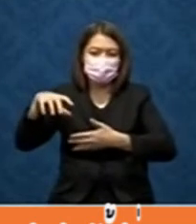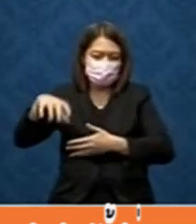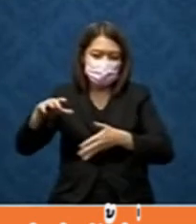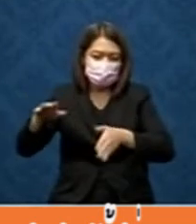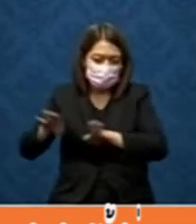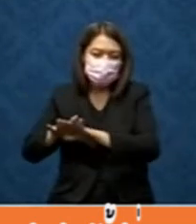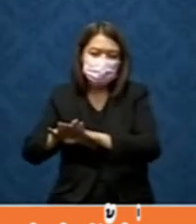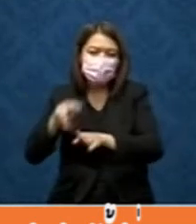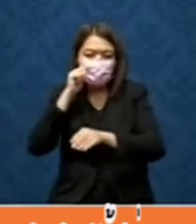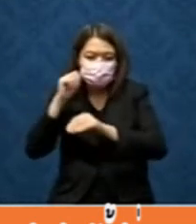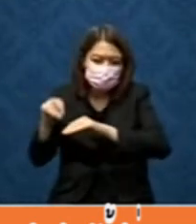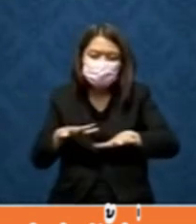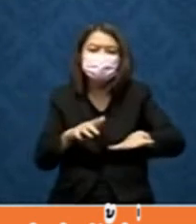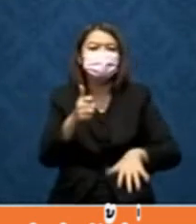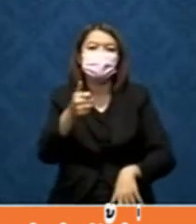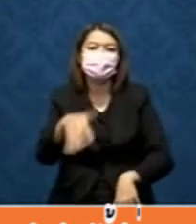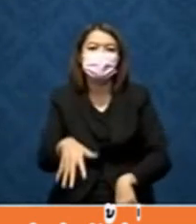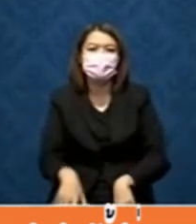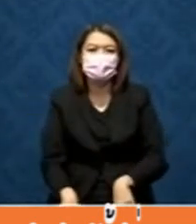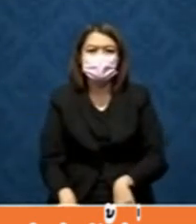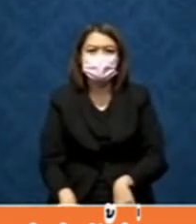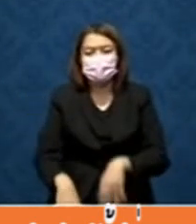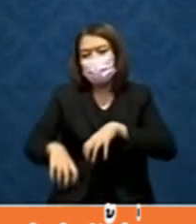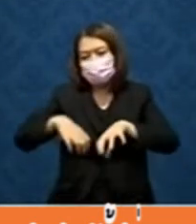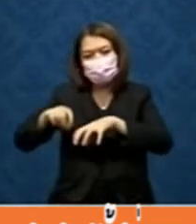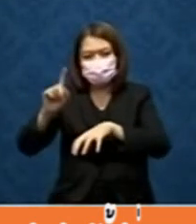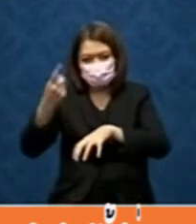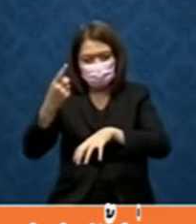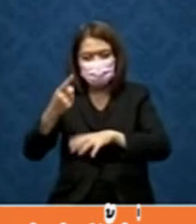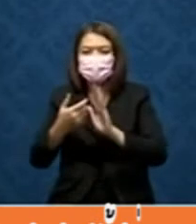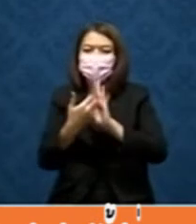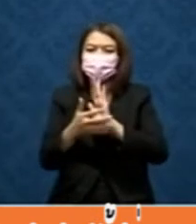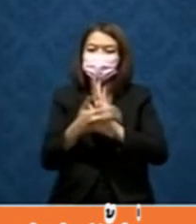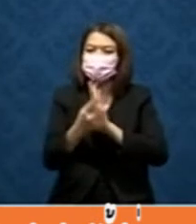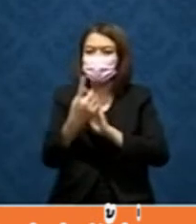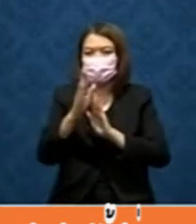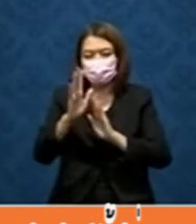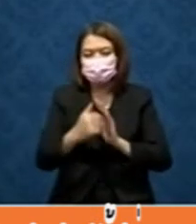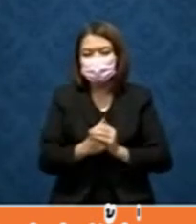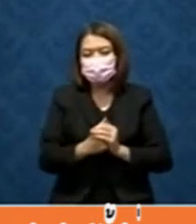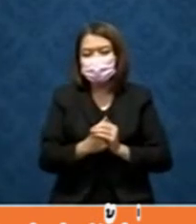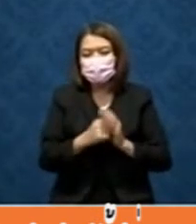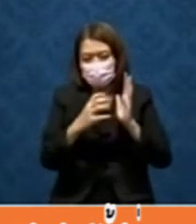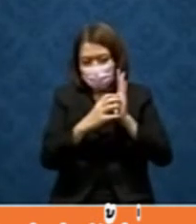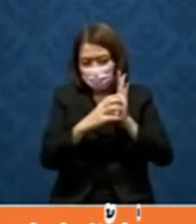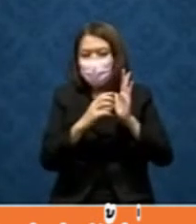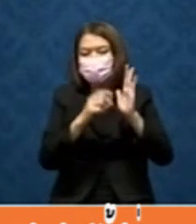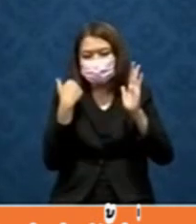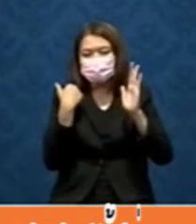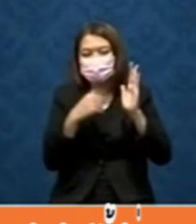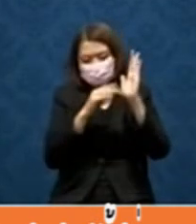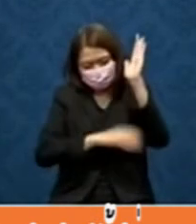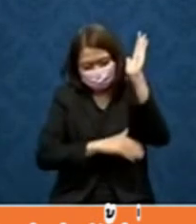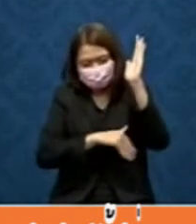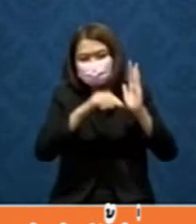ไม่สามารถระบายได้ฉะนั้นผังเมืองแบบนี้จะต้องถูกจัดให่ ไม่วจะไปใภา conséquขอีสารอย่างเดียวร่มถใภาคกล